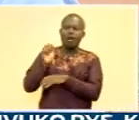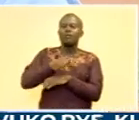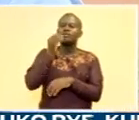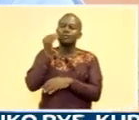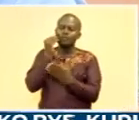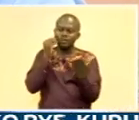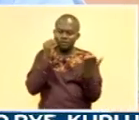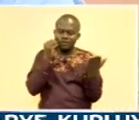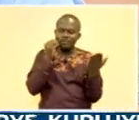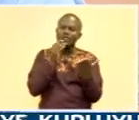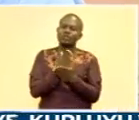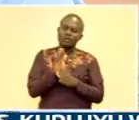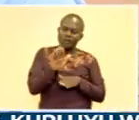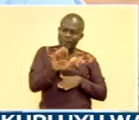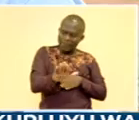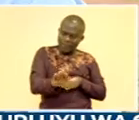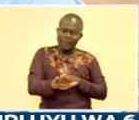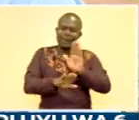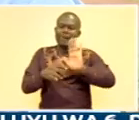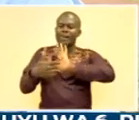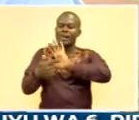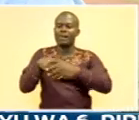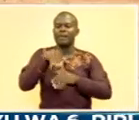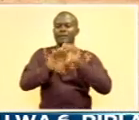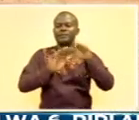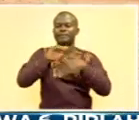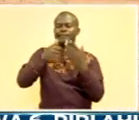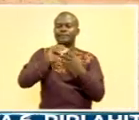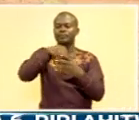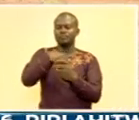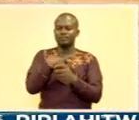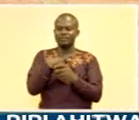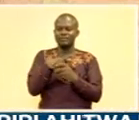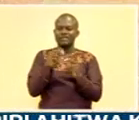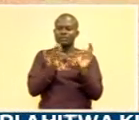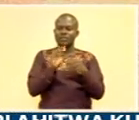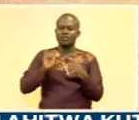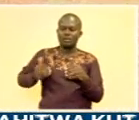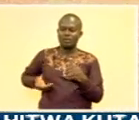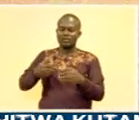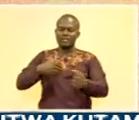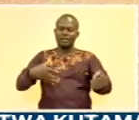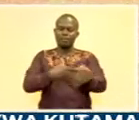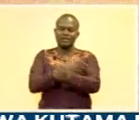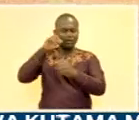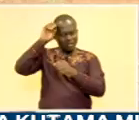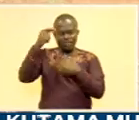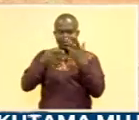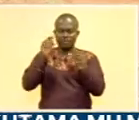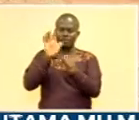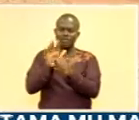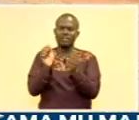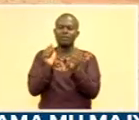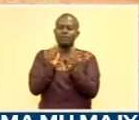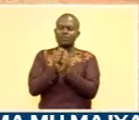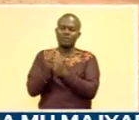n'urugo. Burya ni intambwe igiye kugaragara muri ziriya nzego zagiyemo. N'ubundi abagore bafite ubushobozi bwo gutekereza ibintu byinshi no